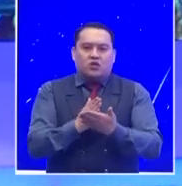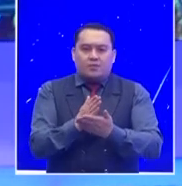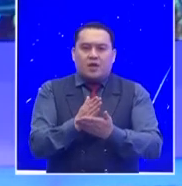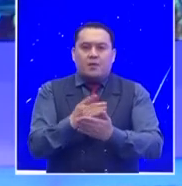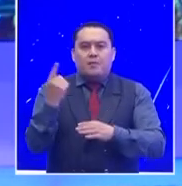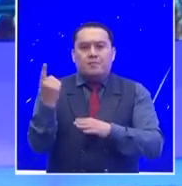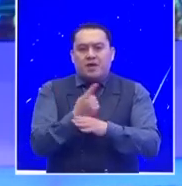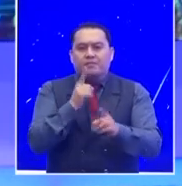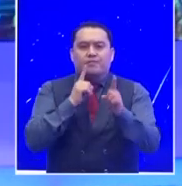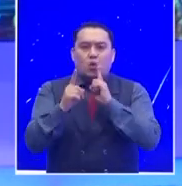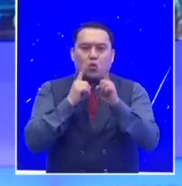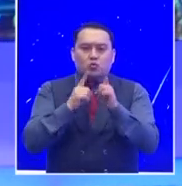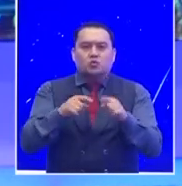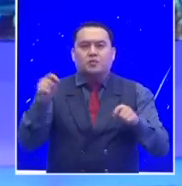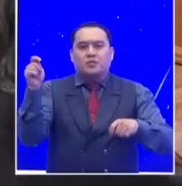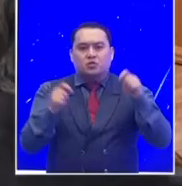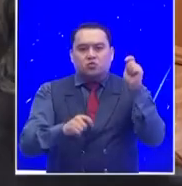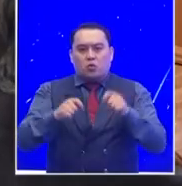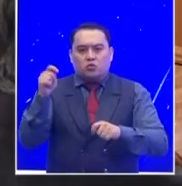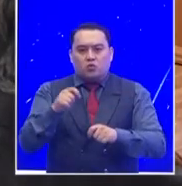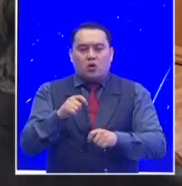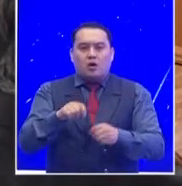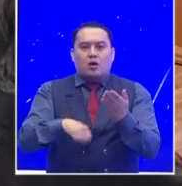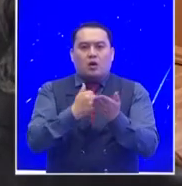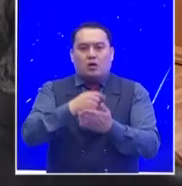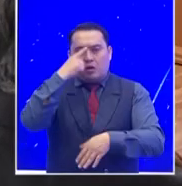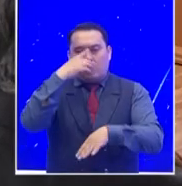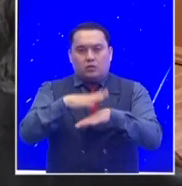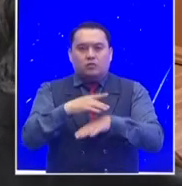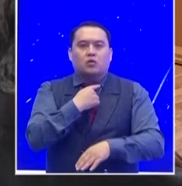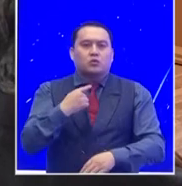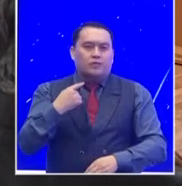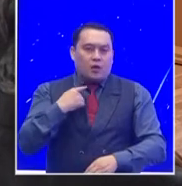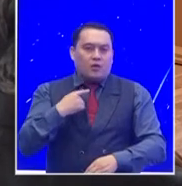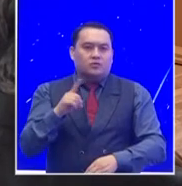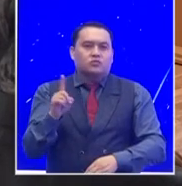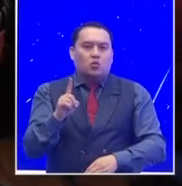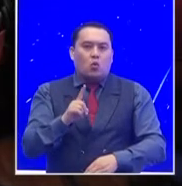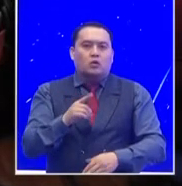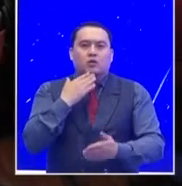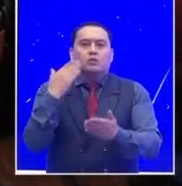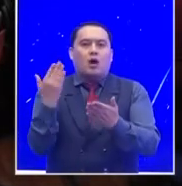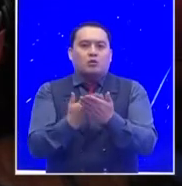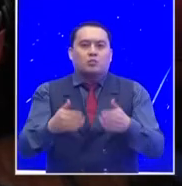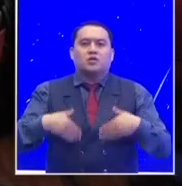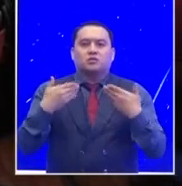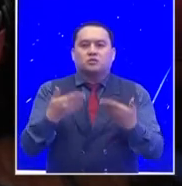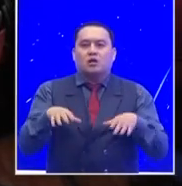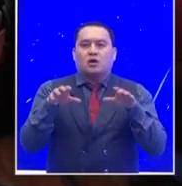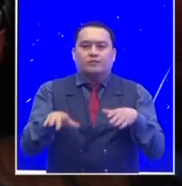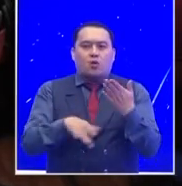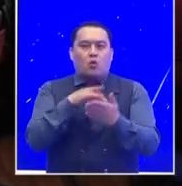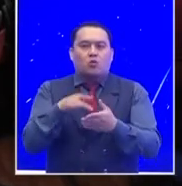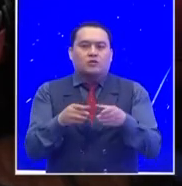движения. Впервые пленум посетил с визитом глава областного центра Галымжан Абдраимов. В своем докладе председатель городского